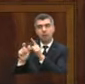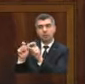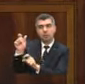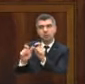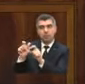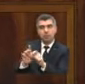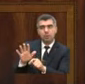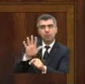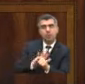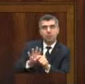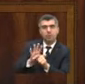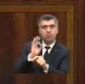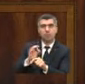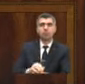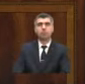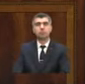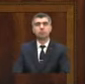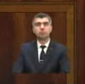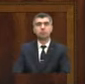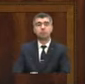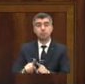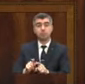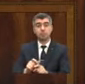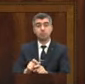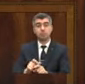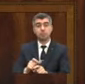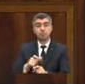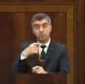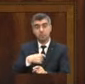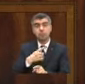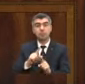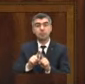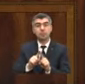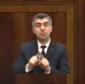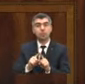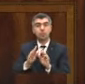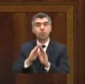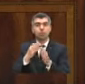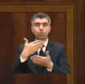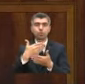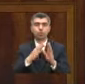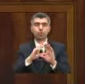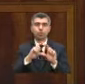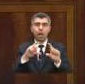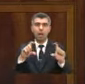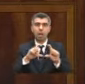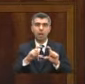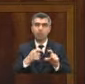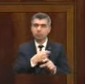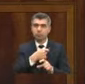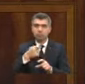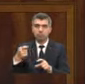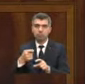التغطية الصحية وفق هذا النظام، وقد تشرفت شخصيا بتسليم الشهادات الأولى لأوائل المستفيدين